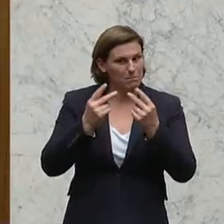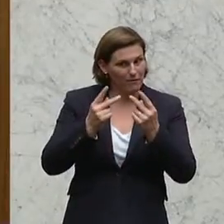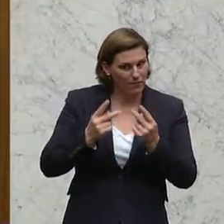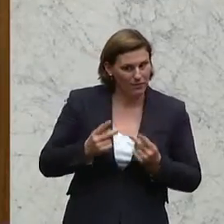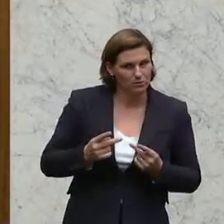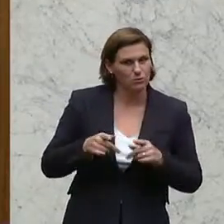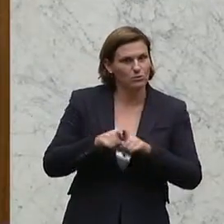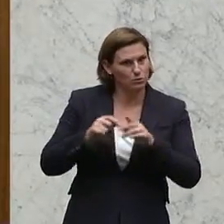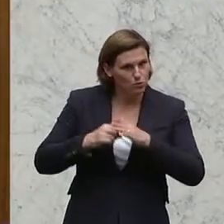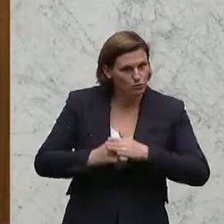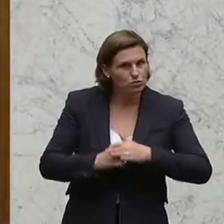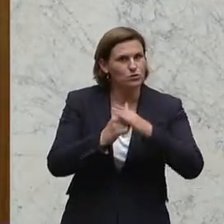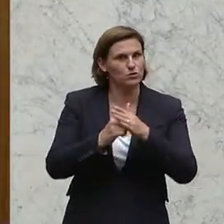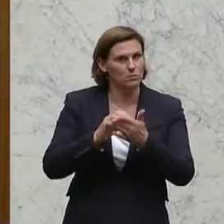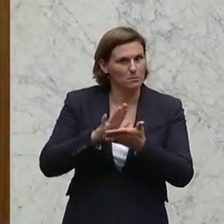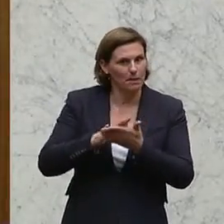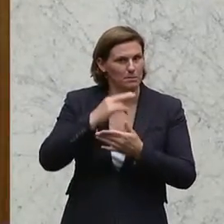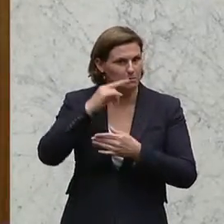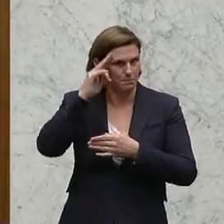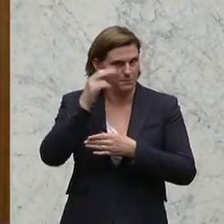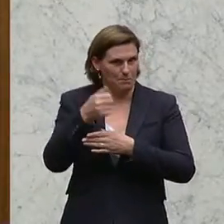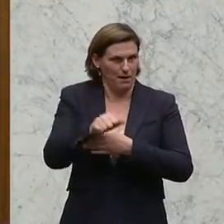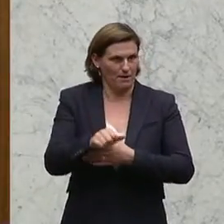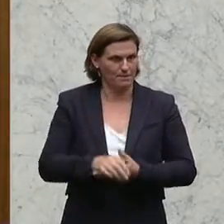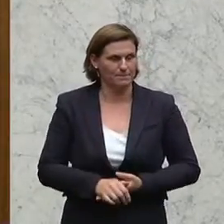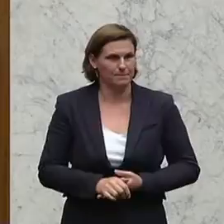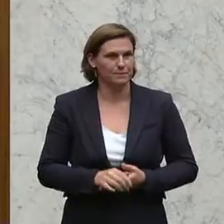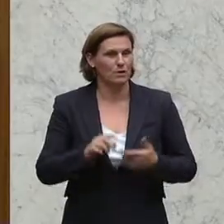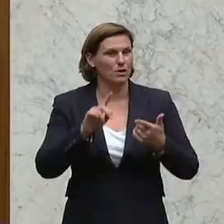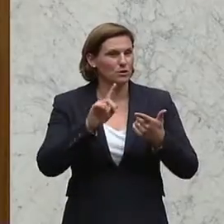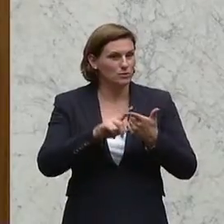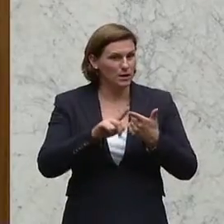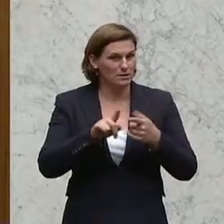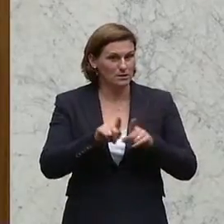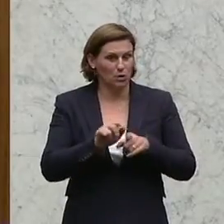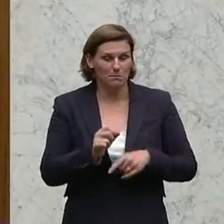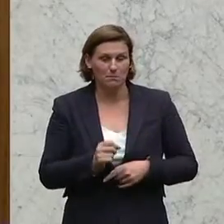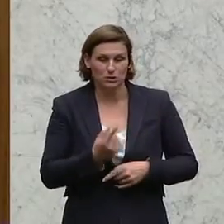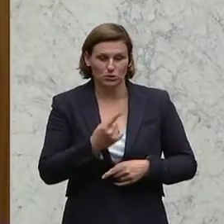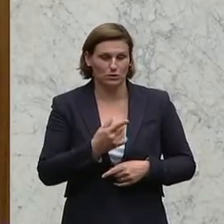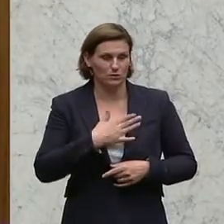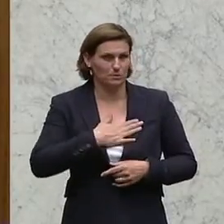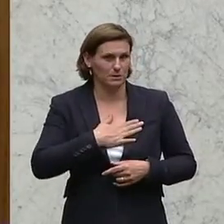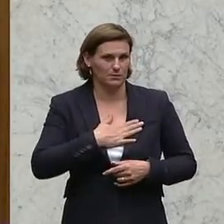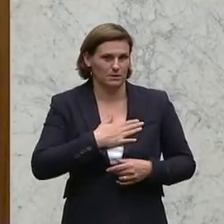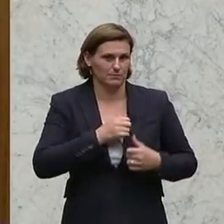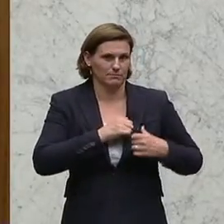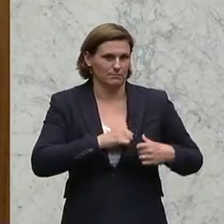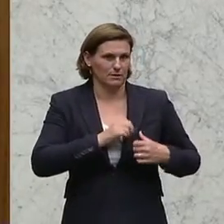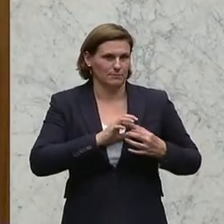Bewertung und Unterstützung der Väterbeteiligung. Wir haben zum Zweiten, und das ist mir ein besonderes Herzensanliegen gewesen,